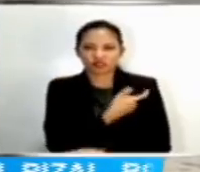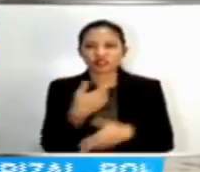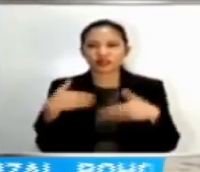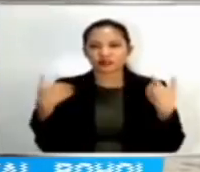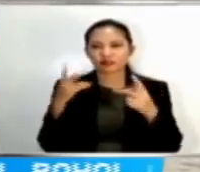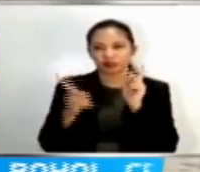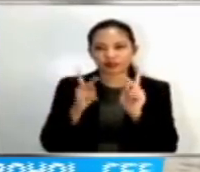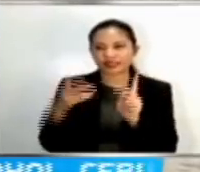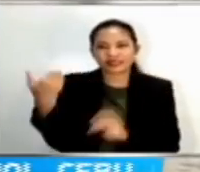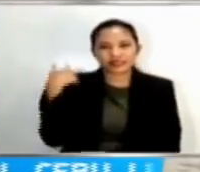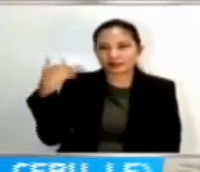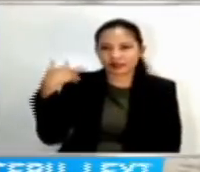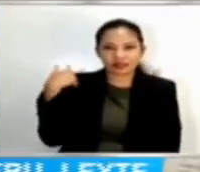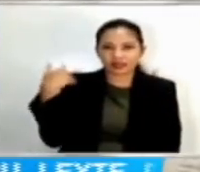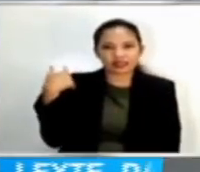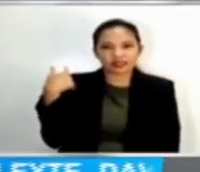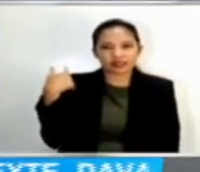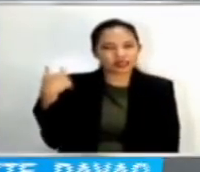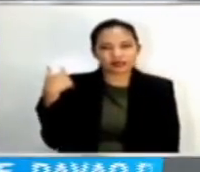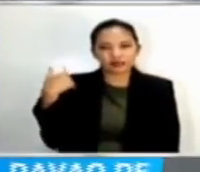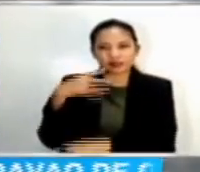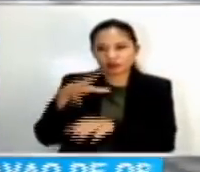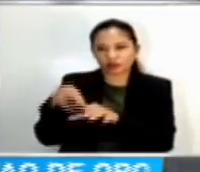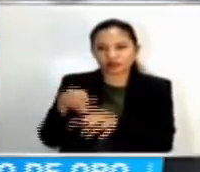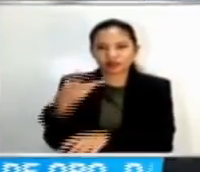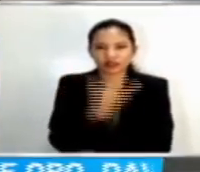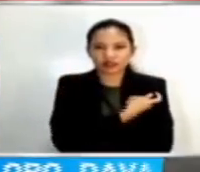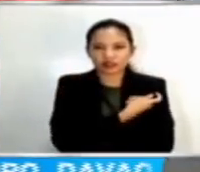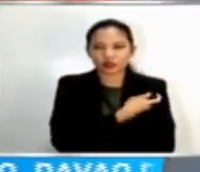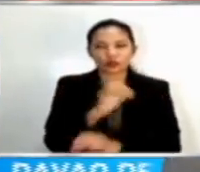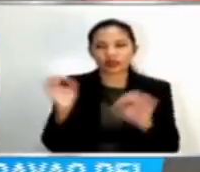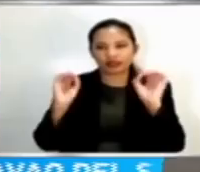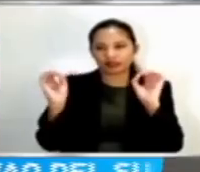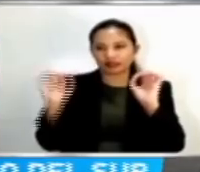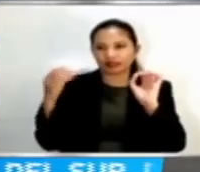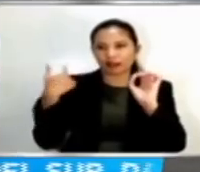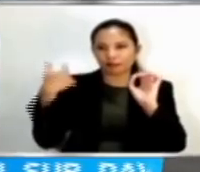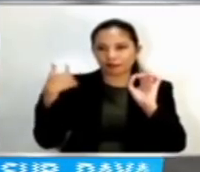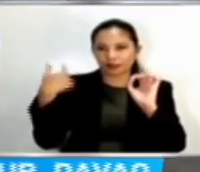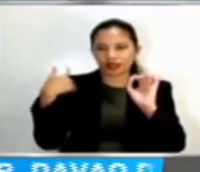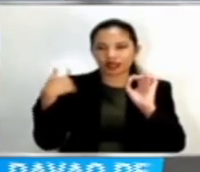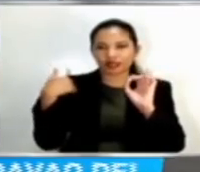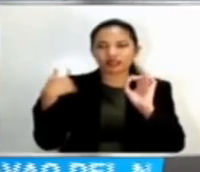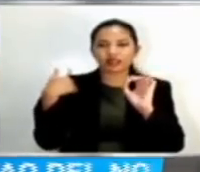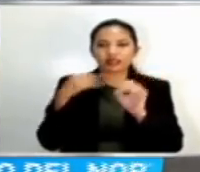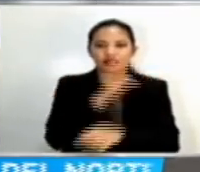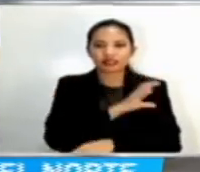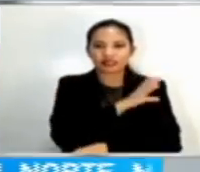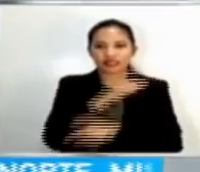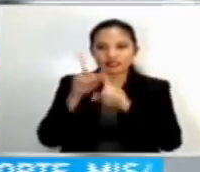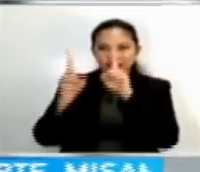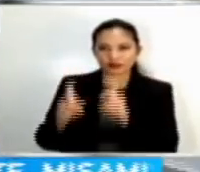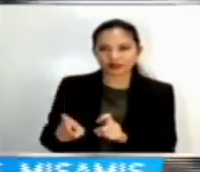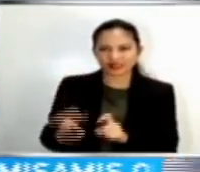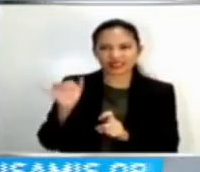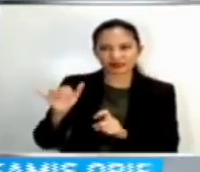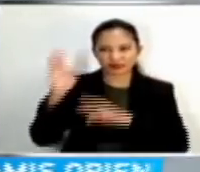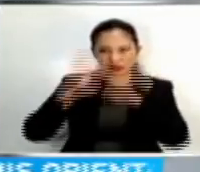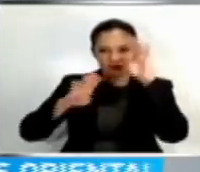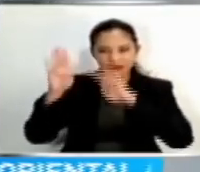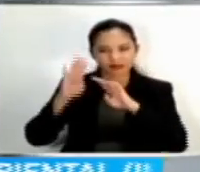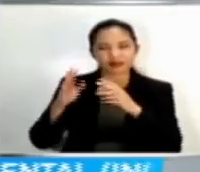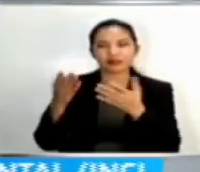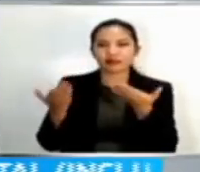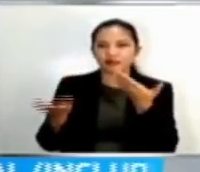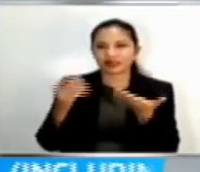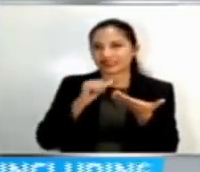sila eligible for the vaccine yes. hindi pa nagawa ng clinical trial. So yun yung problema, so baka hindi natin ma-achieve yan this year. Pero yung herd